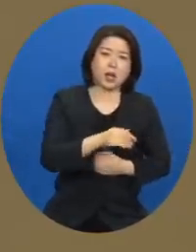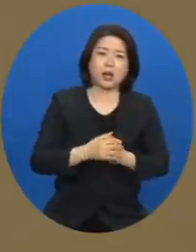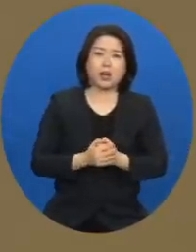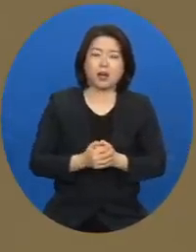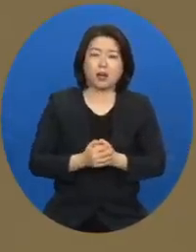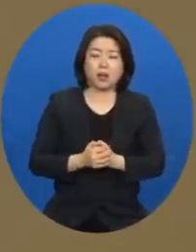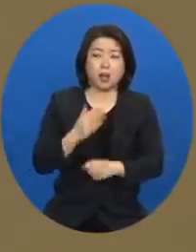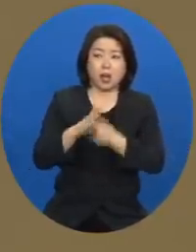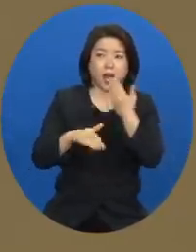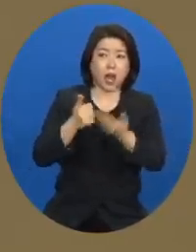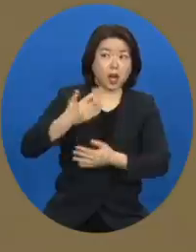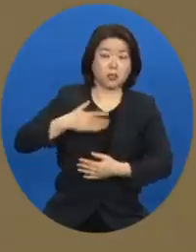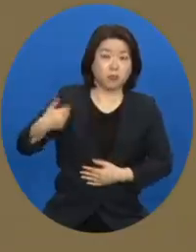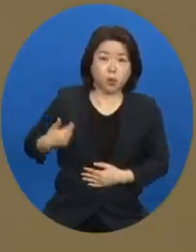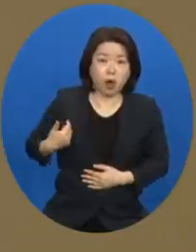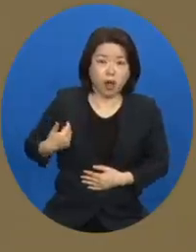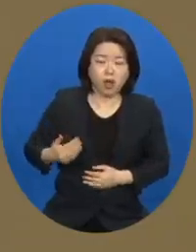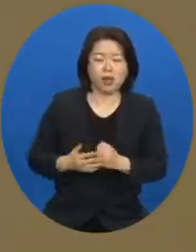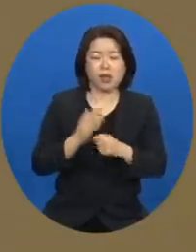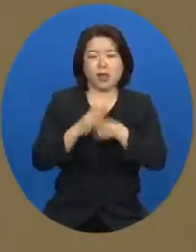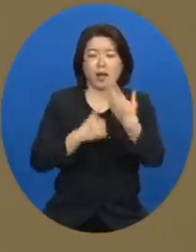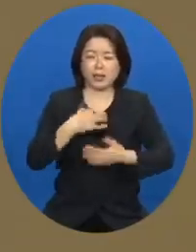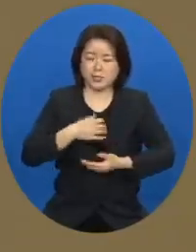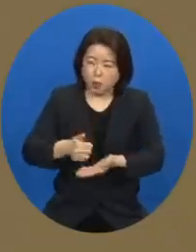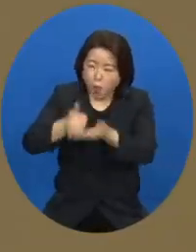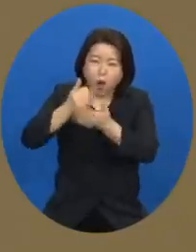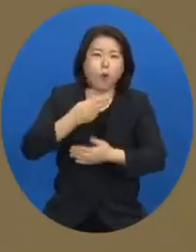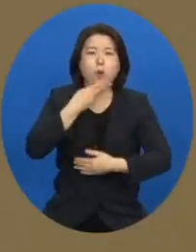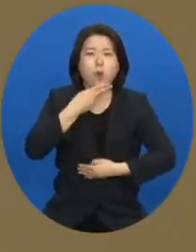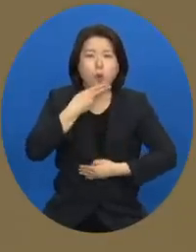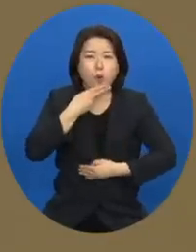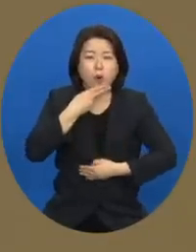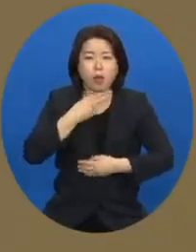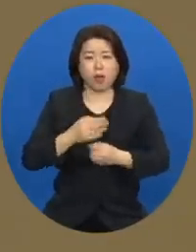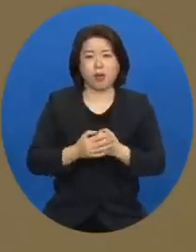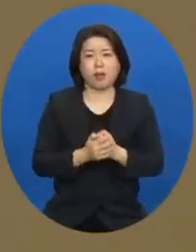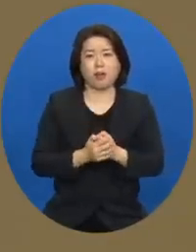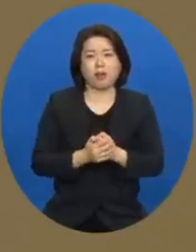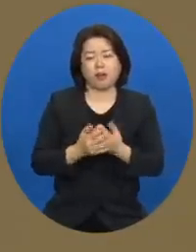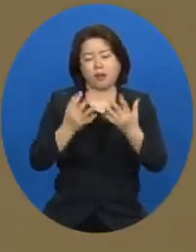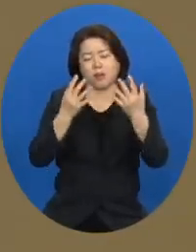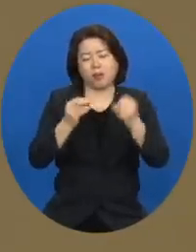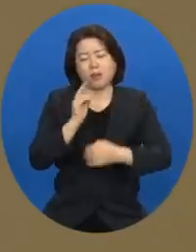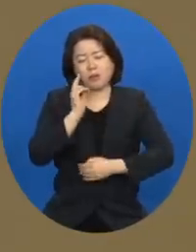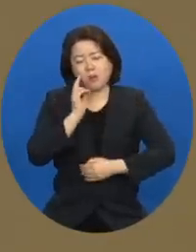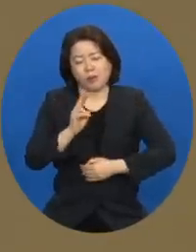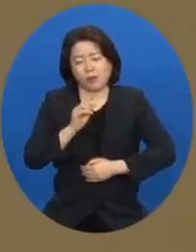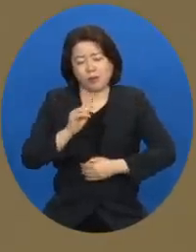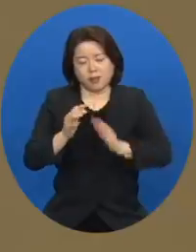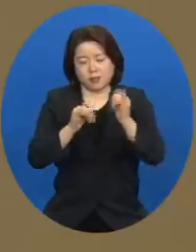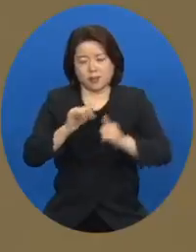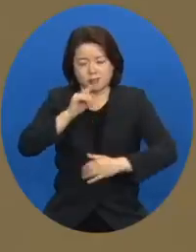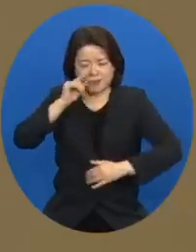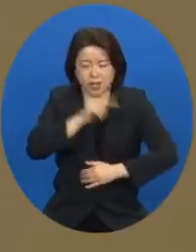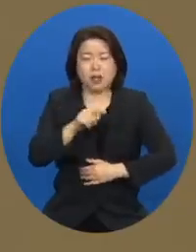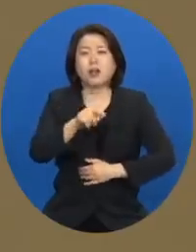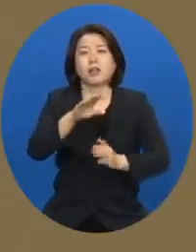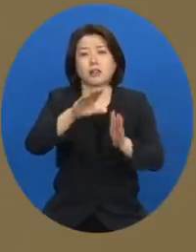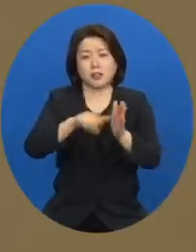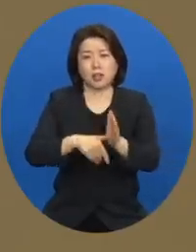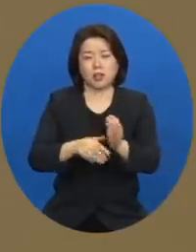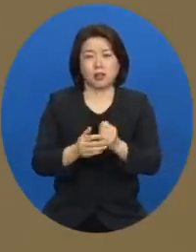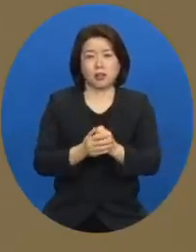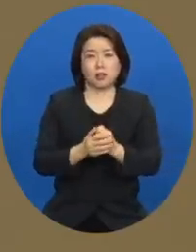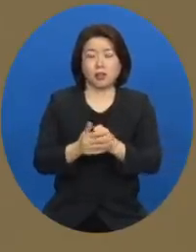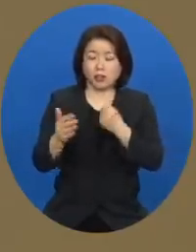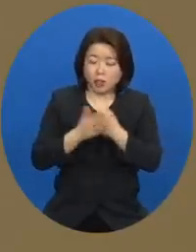하나님을 더 이상 알지도 않고 하나님을 경외하지도 않고, 얼마나 사람이 악했으면 하나님께서